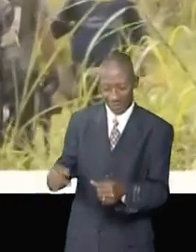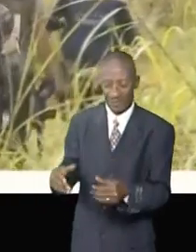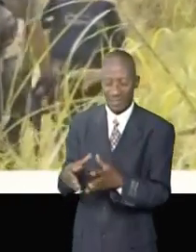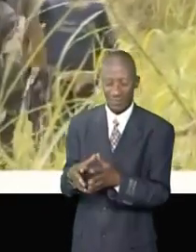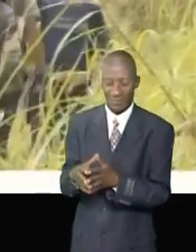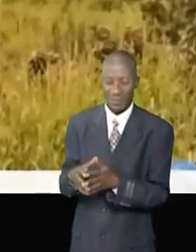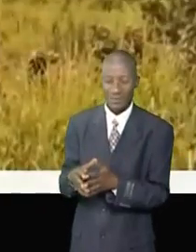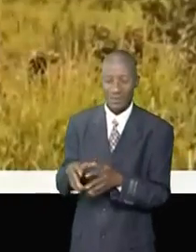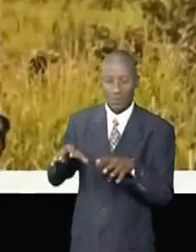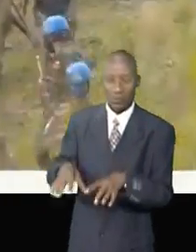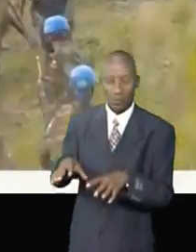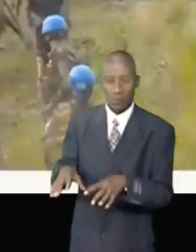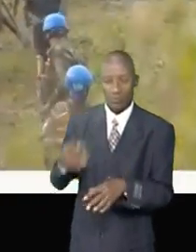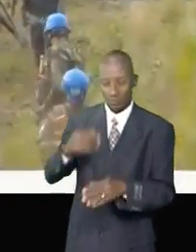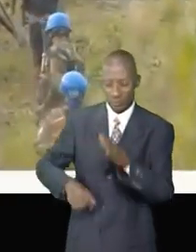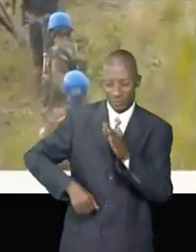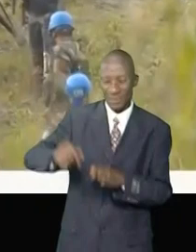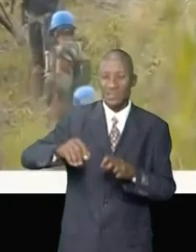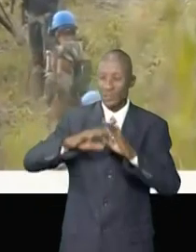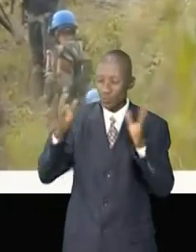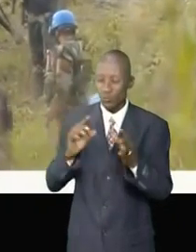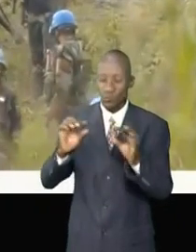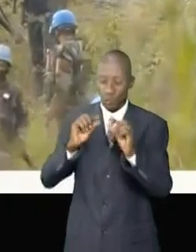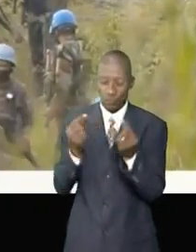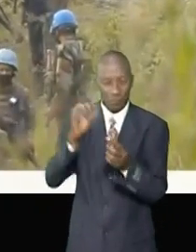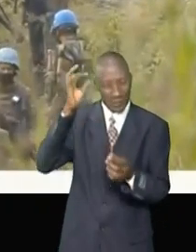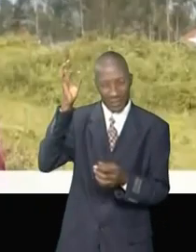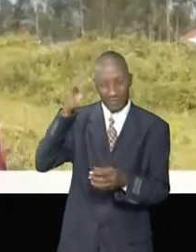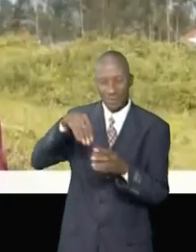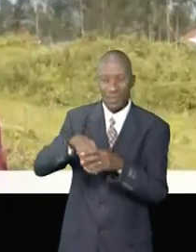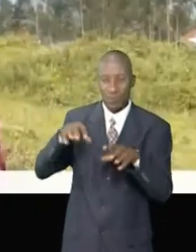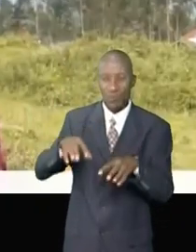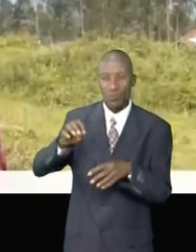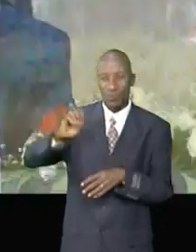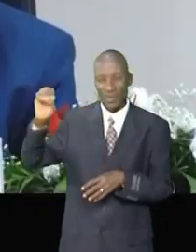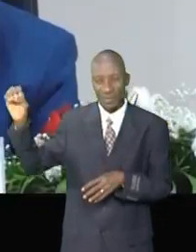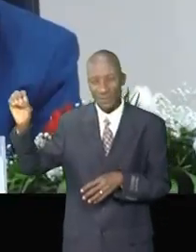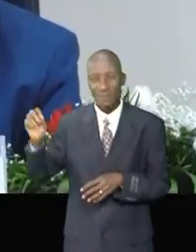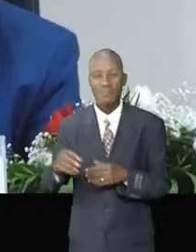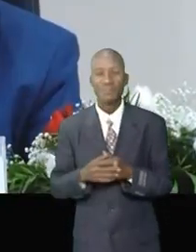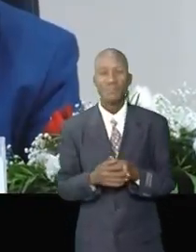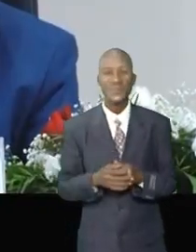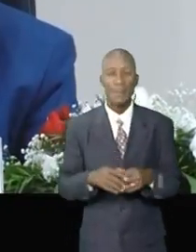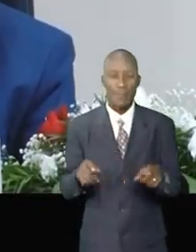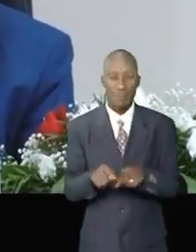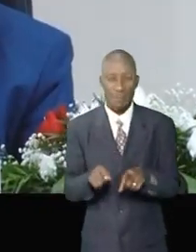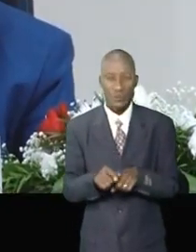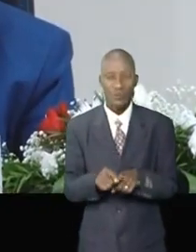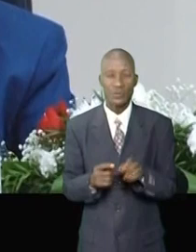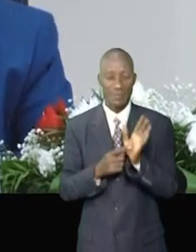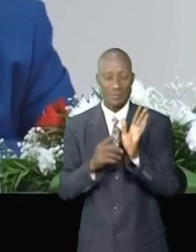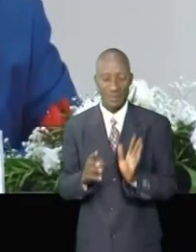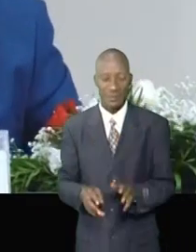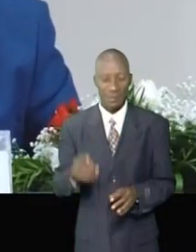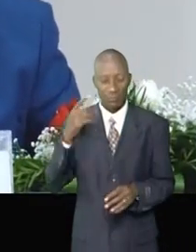démocratique du Congo pour éradiquer totalement les groupes armés à l'est de la République démocratique du Congo. Même son de cloche pour le représentant